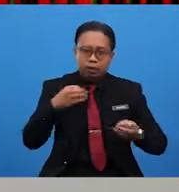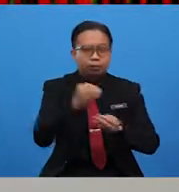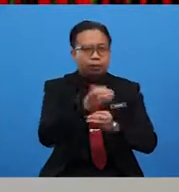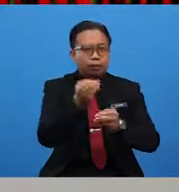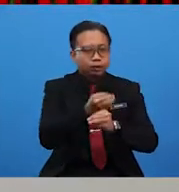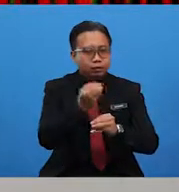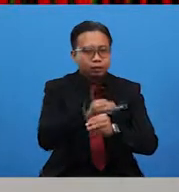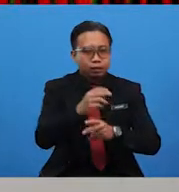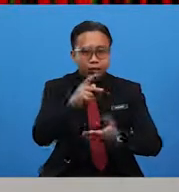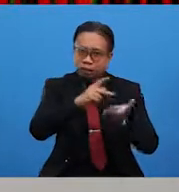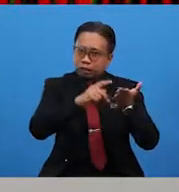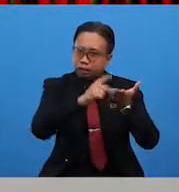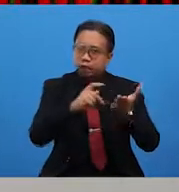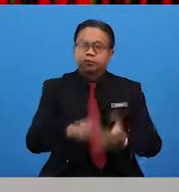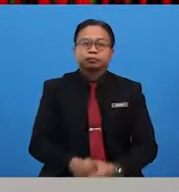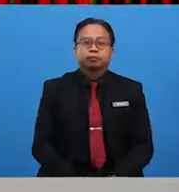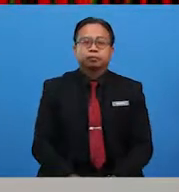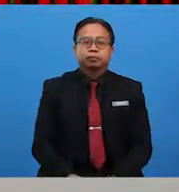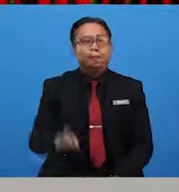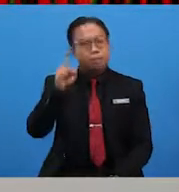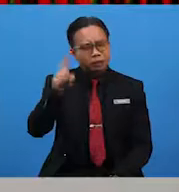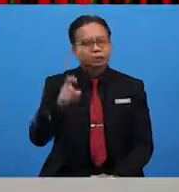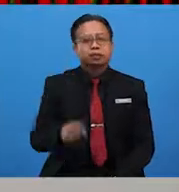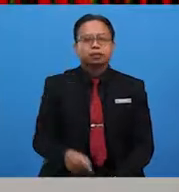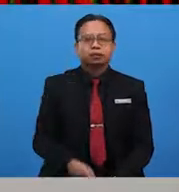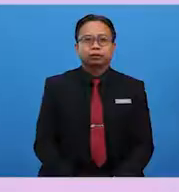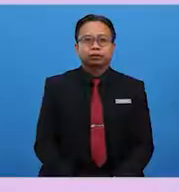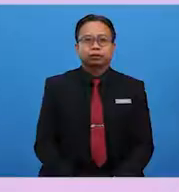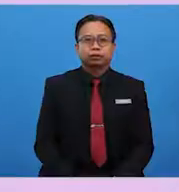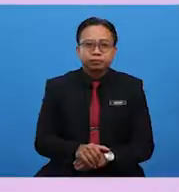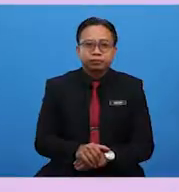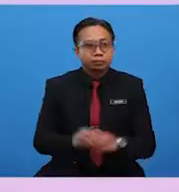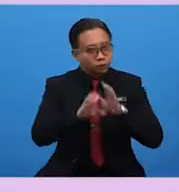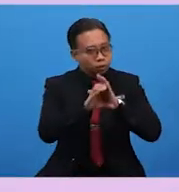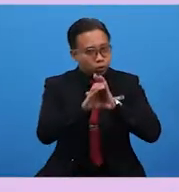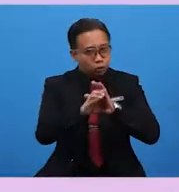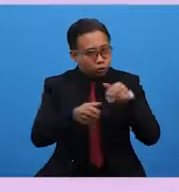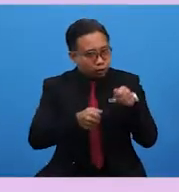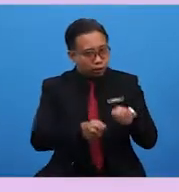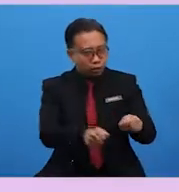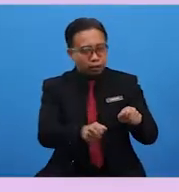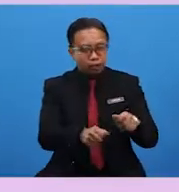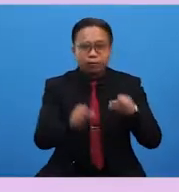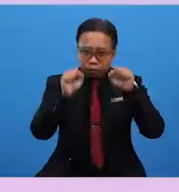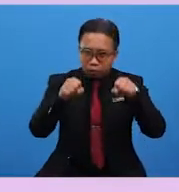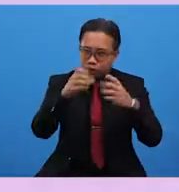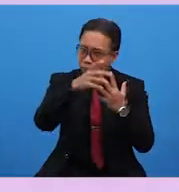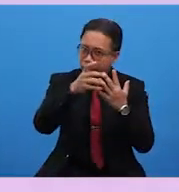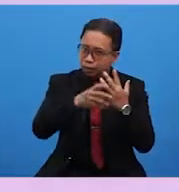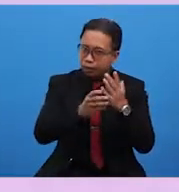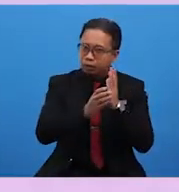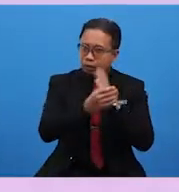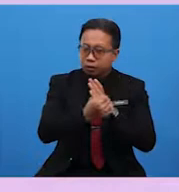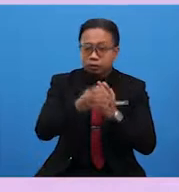permasalahan kajiannya misi sesuai Duo contoh aliran yang boleh dipilih